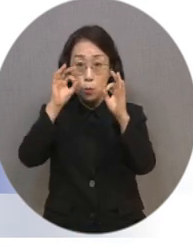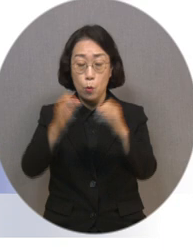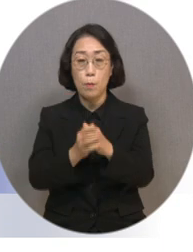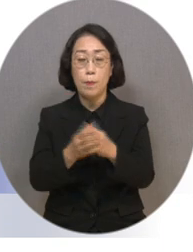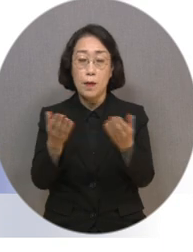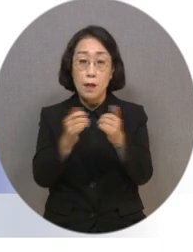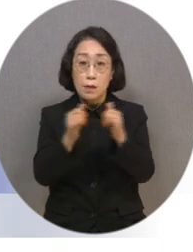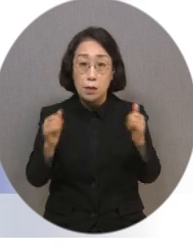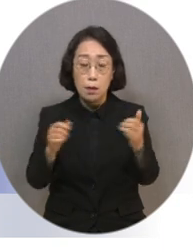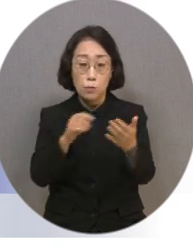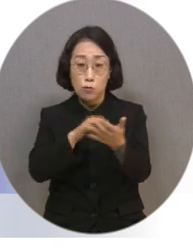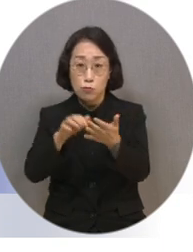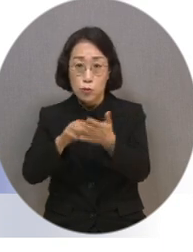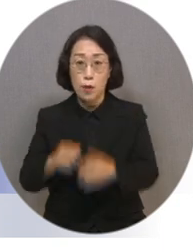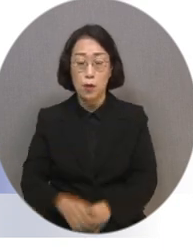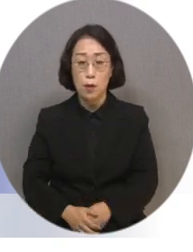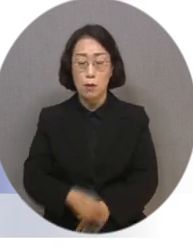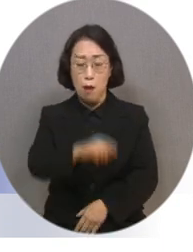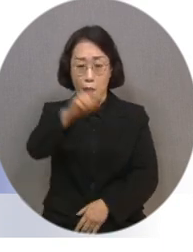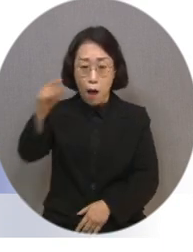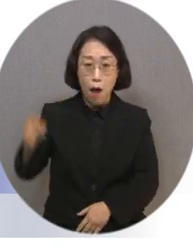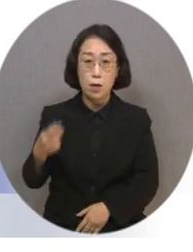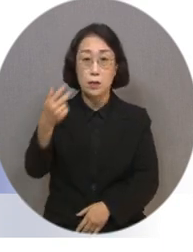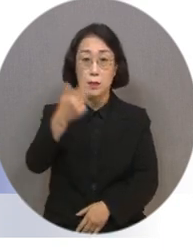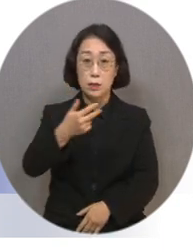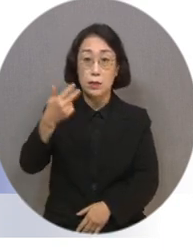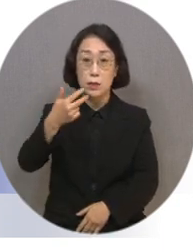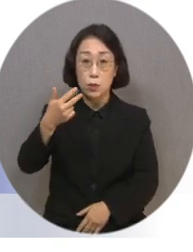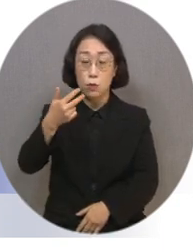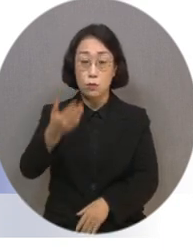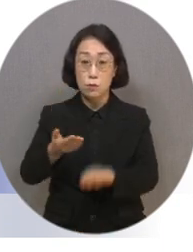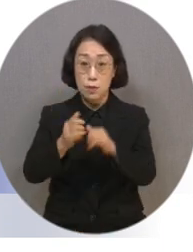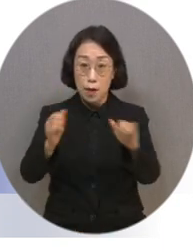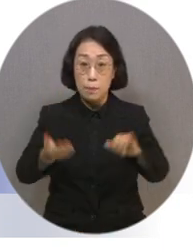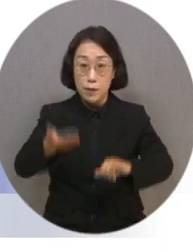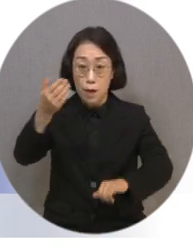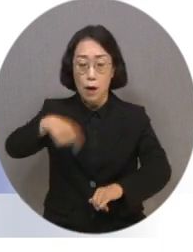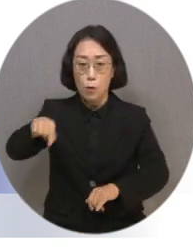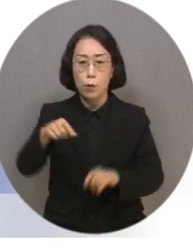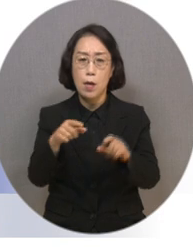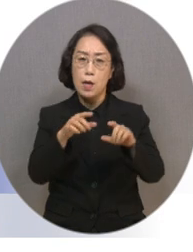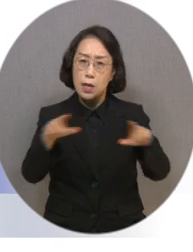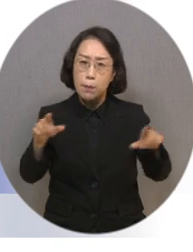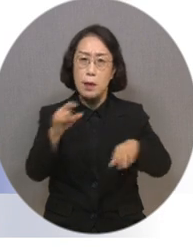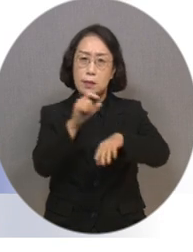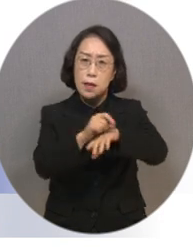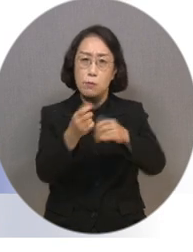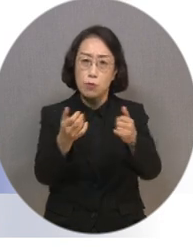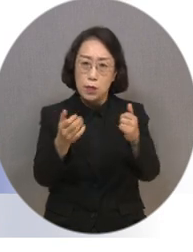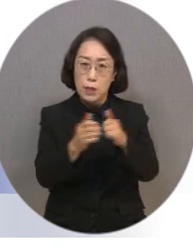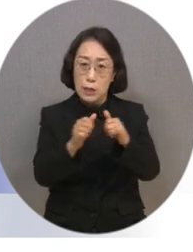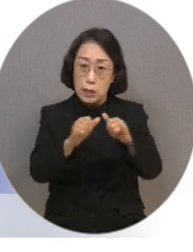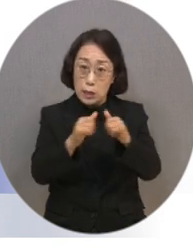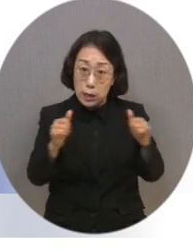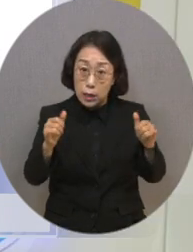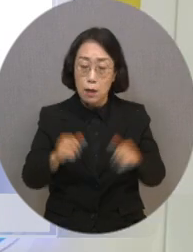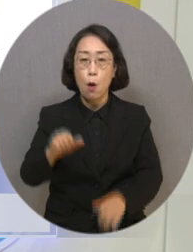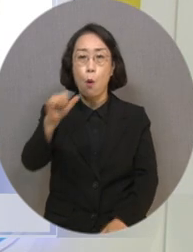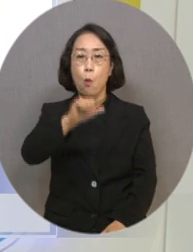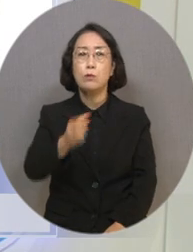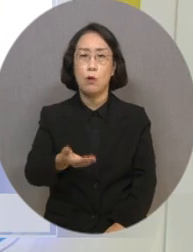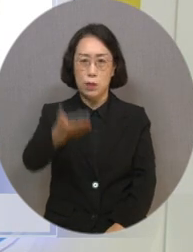현황을 보면 전체 정원 719명 중 일반만 53 30명입니다